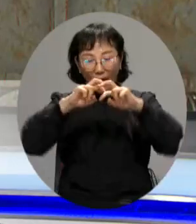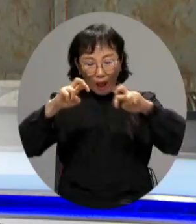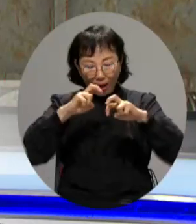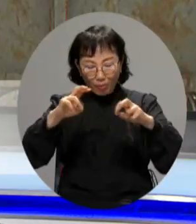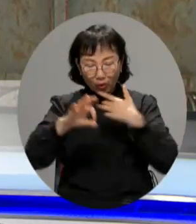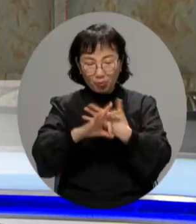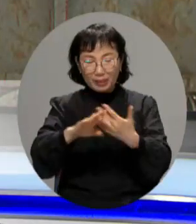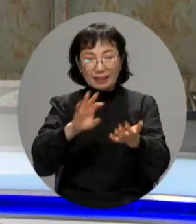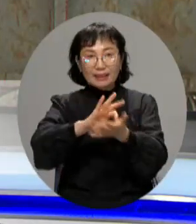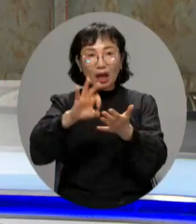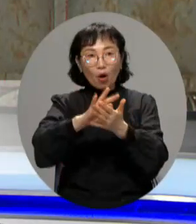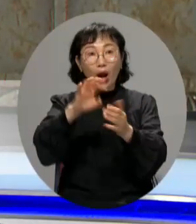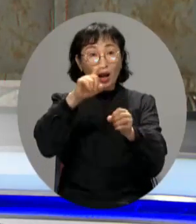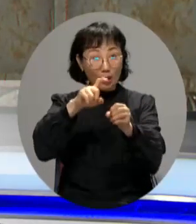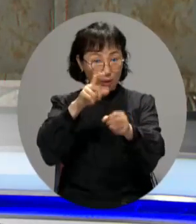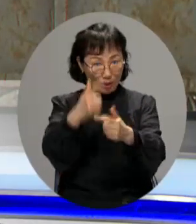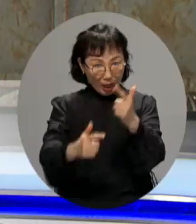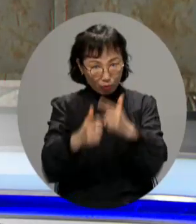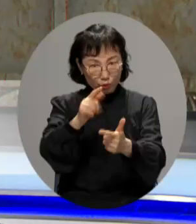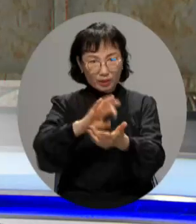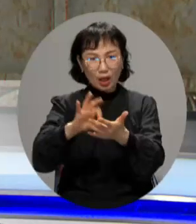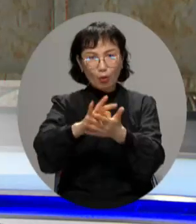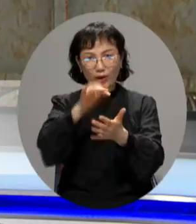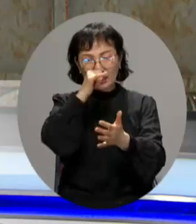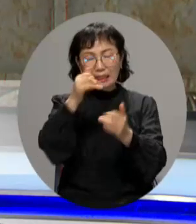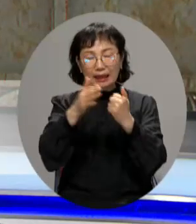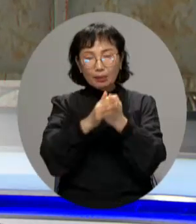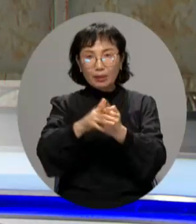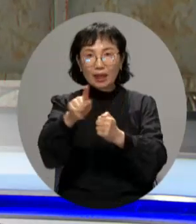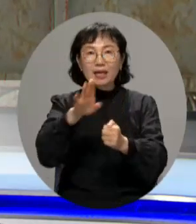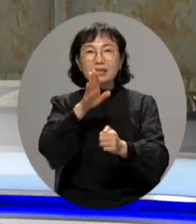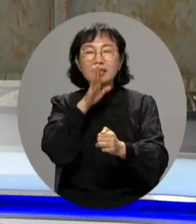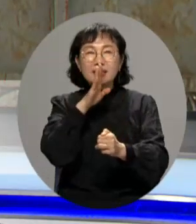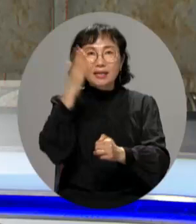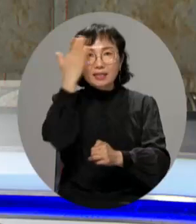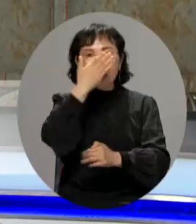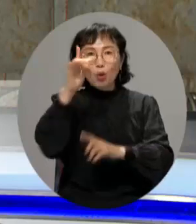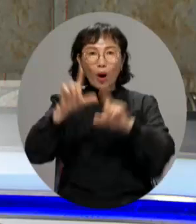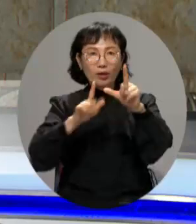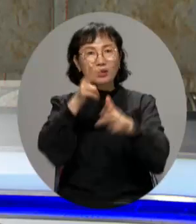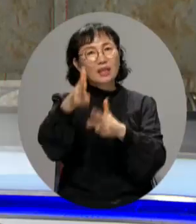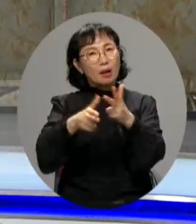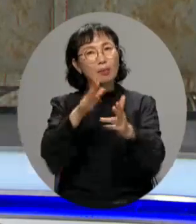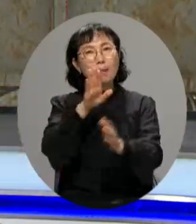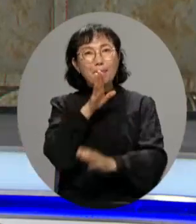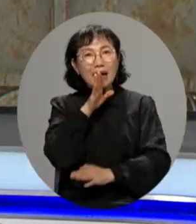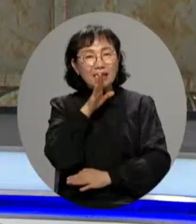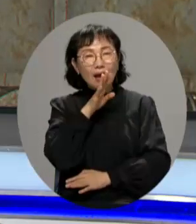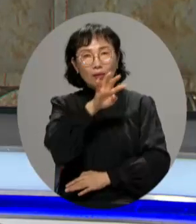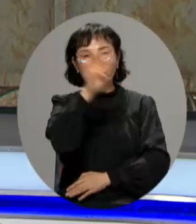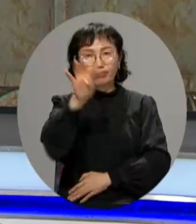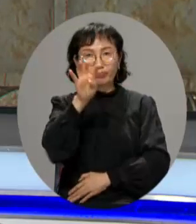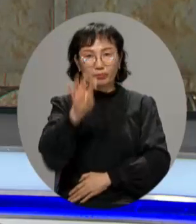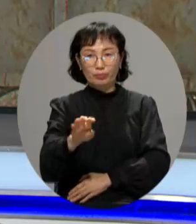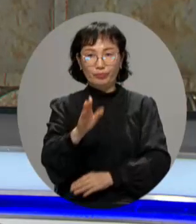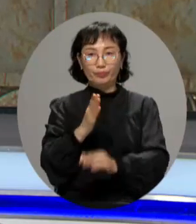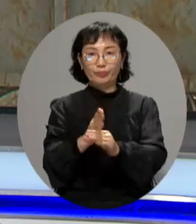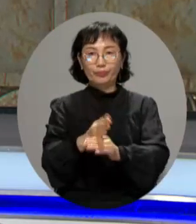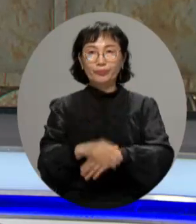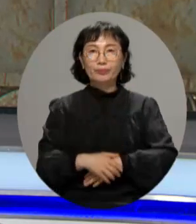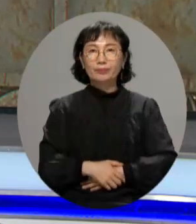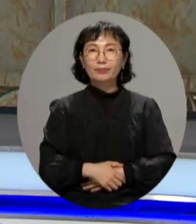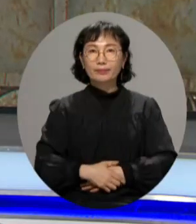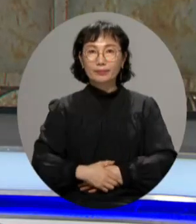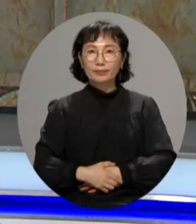들여다보면 쓸만한 원목을 상당량 사용하고 있어 과연 친환경 산업이 맞냐는 의문도 나옵니다. 이어서 전재용